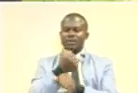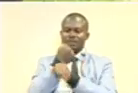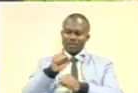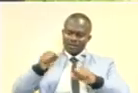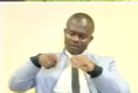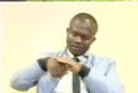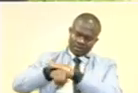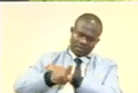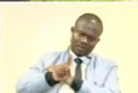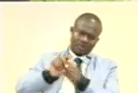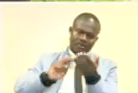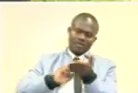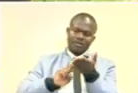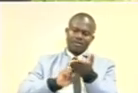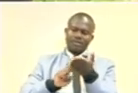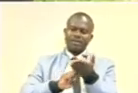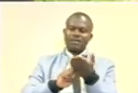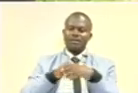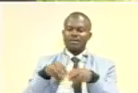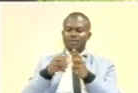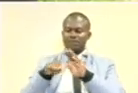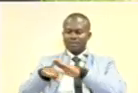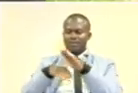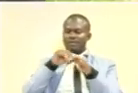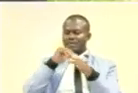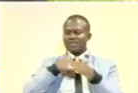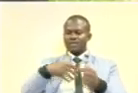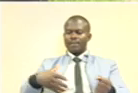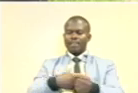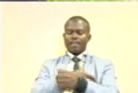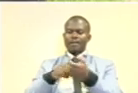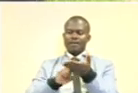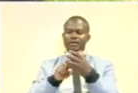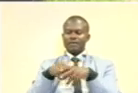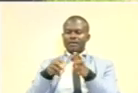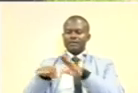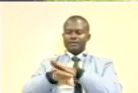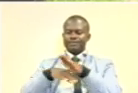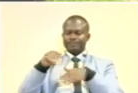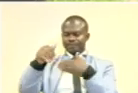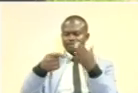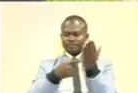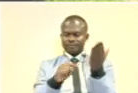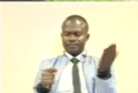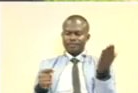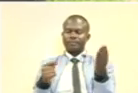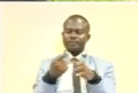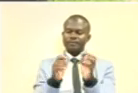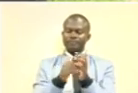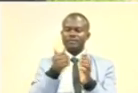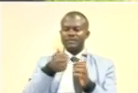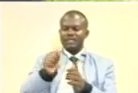kwinjira gukoresha ku buryo bwibanze badafite ubushobozi bwo gukoresha buryo bwibanze iryo koranabuhanga kandi